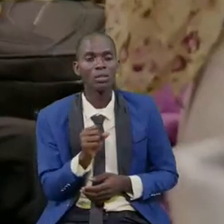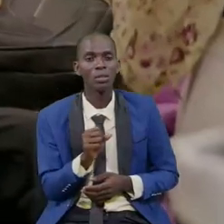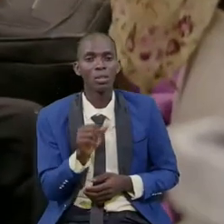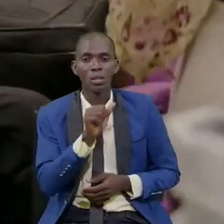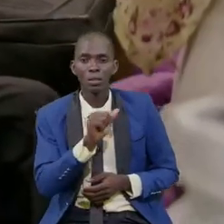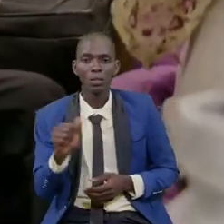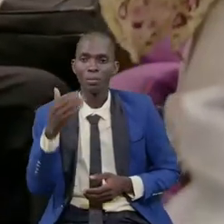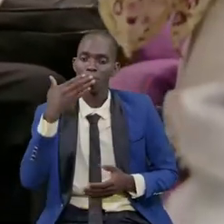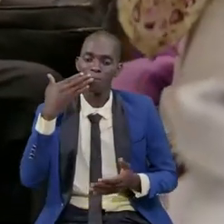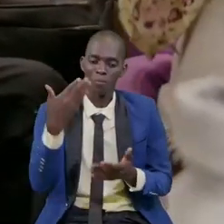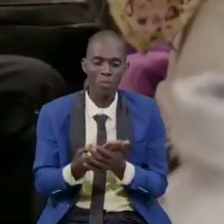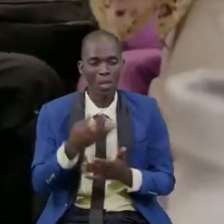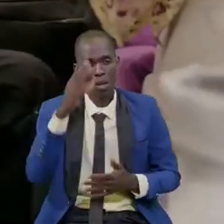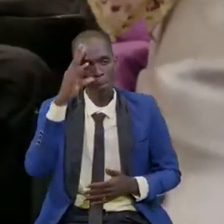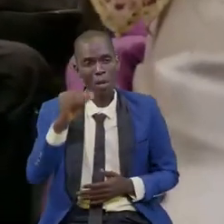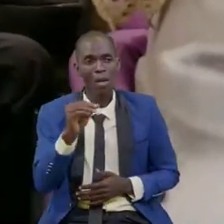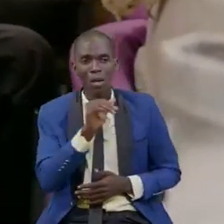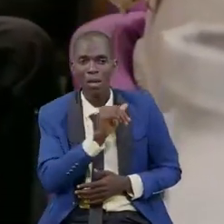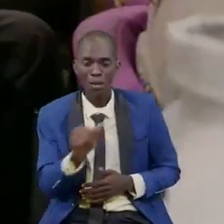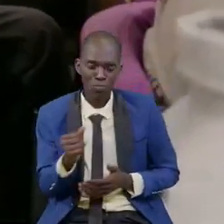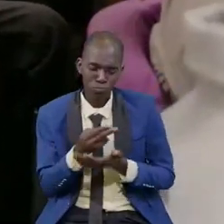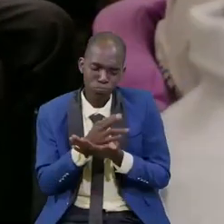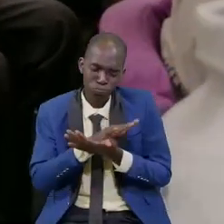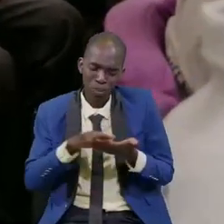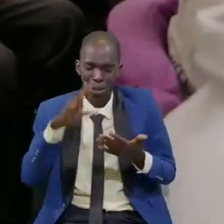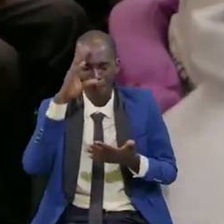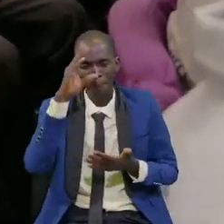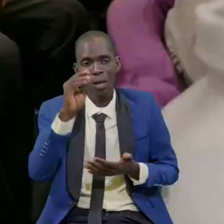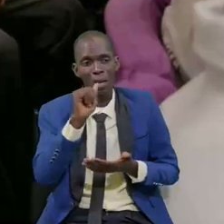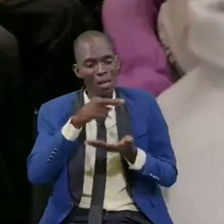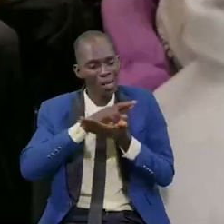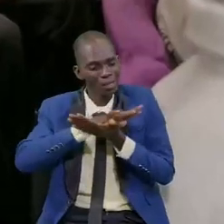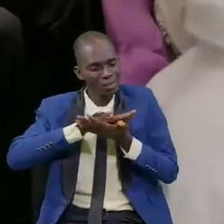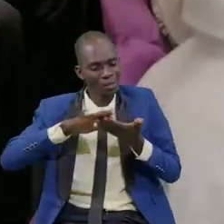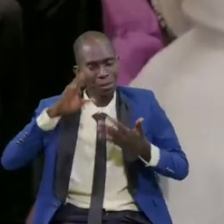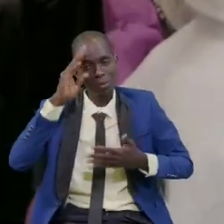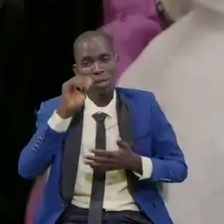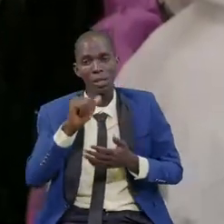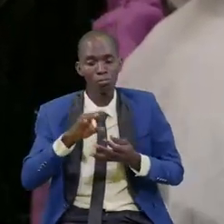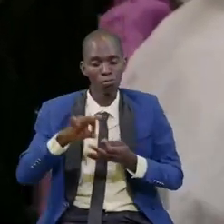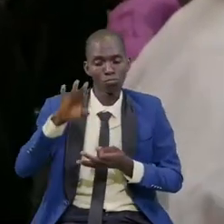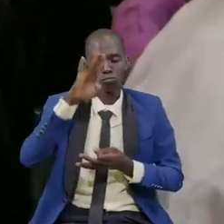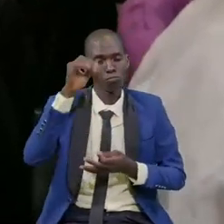l'homme bon, l'homme pieux, l'homme juste, l'homme spirituel.